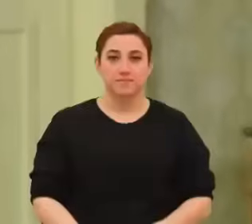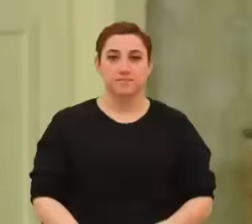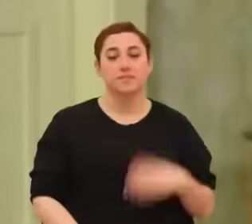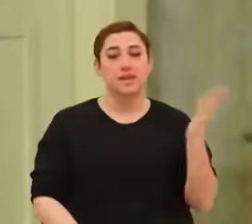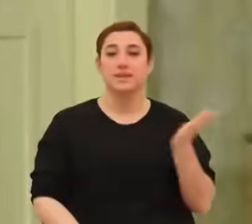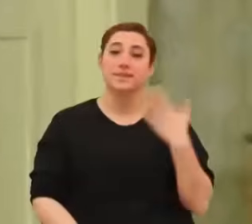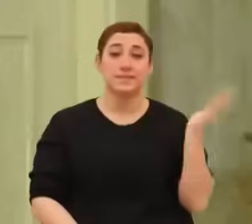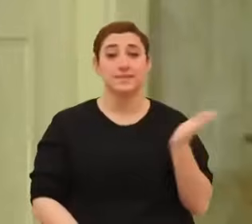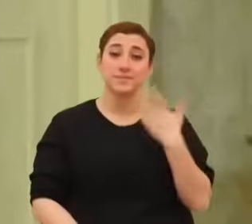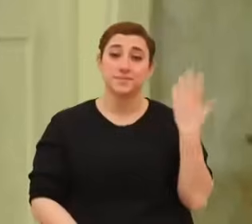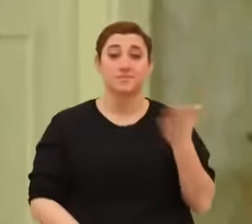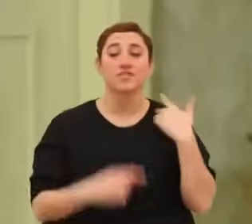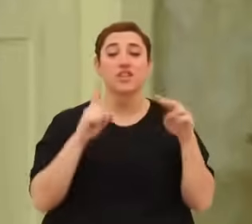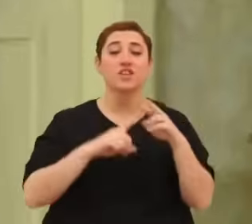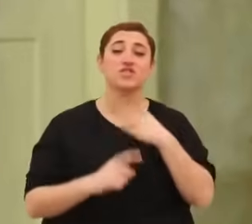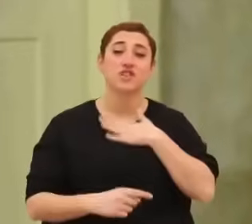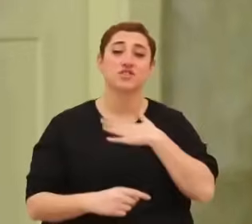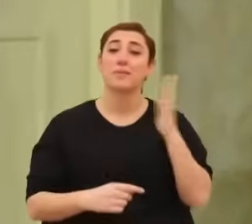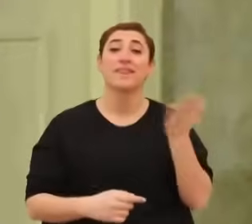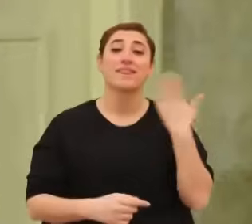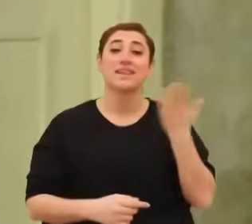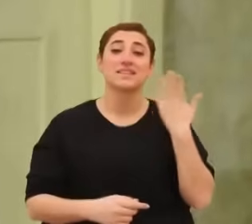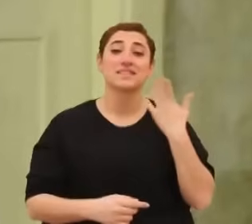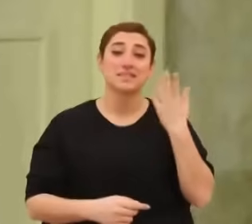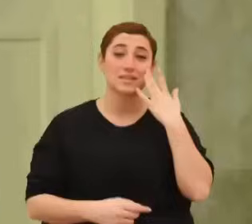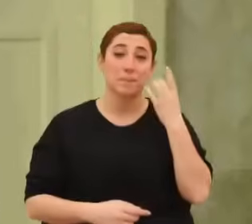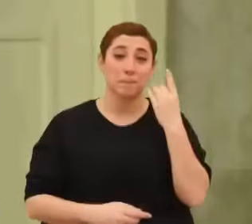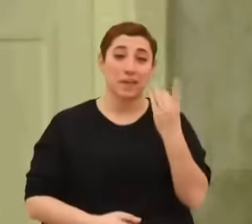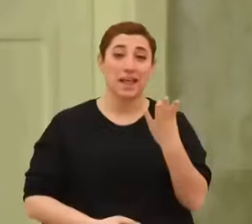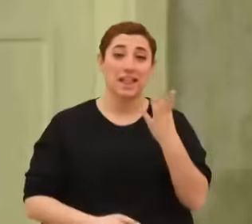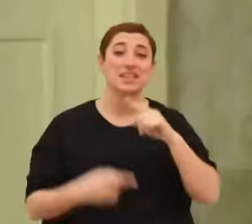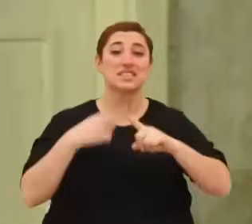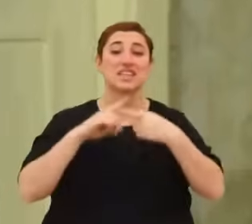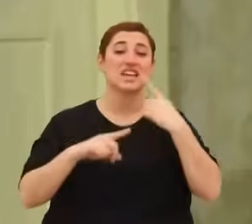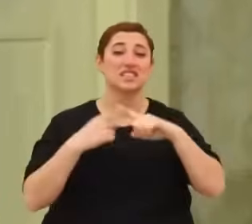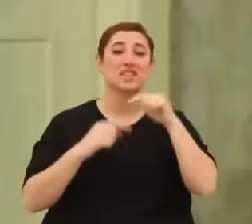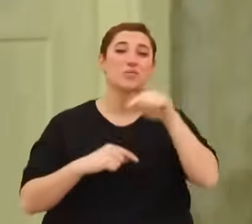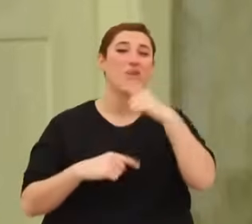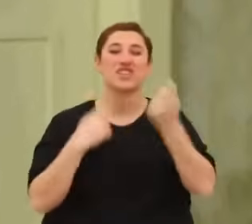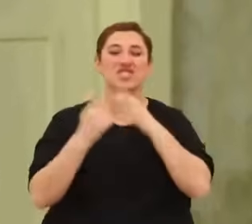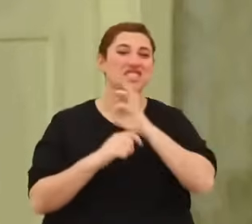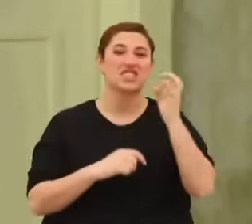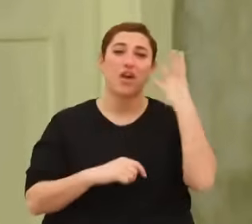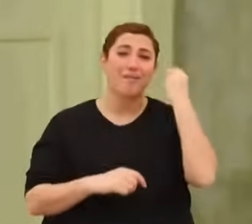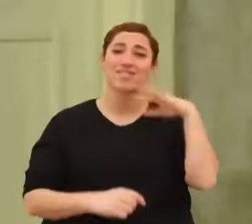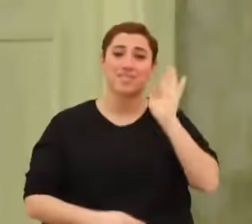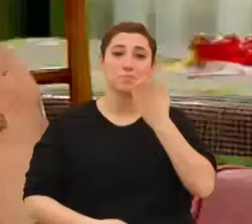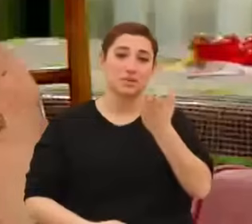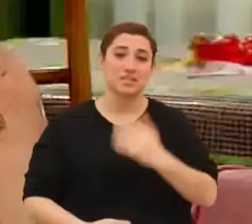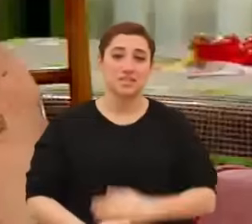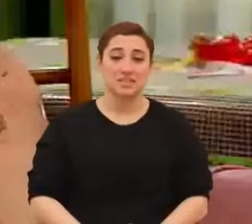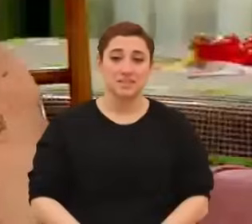Ay ay. Ay Necla Hanımcığım, ne kadar belli siyasetten bu tür şeylerden hiç